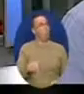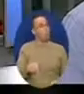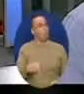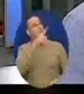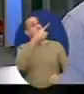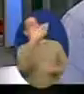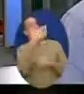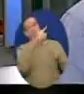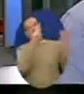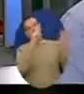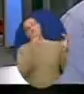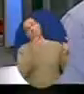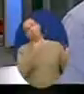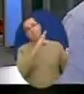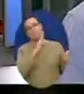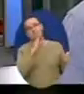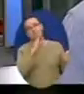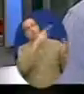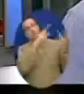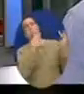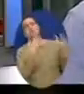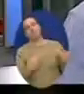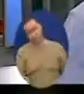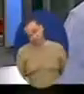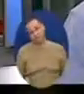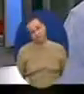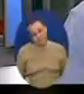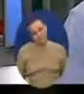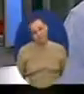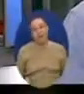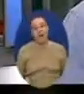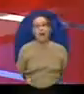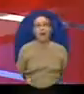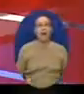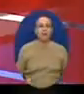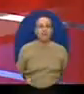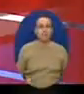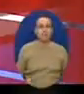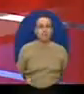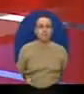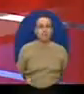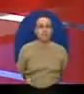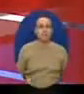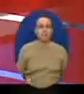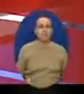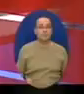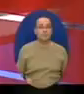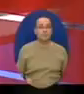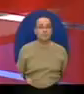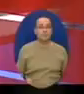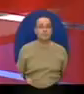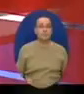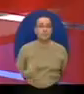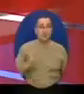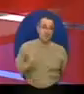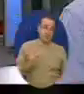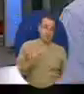מדינה. שוב, אני חושב שאם אנחנו לוקחים את הניסיון... יותר גדול מסימן שאלה סביב מדינה כשהיא מזניחה?